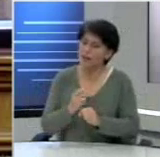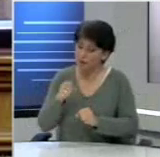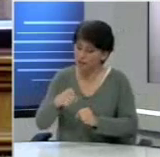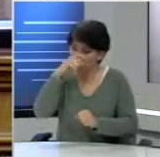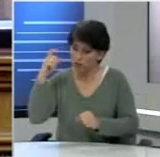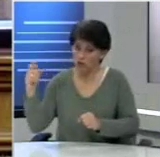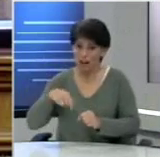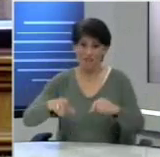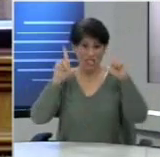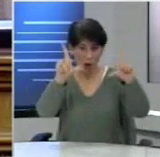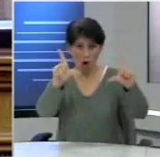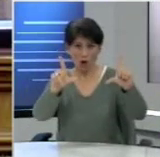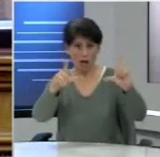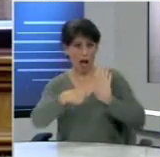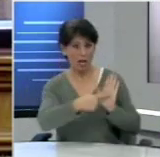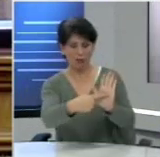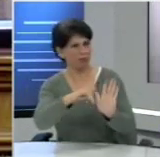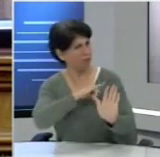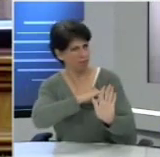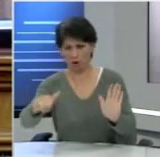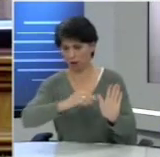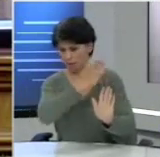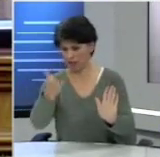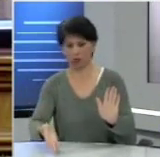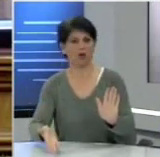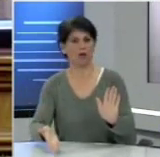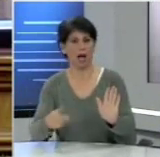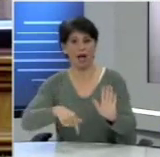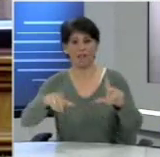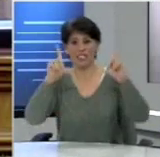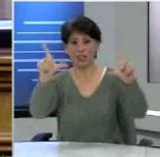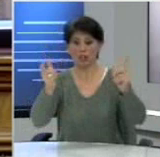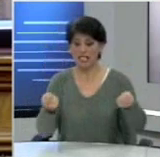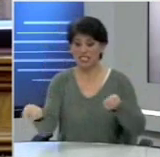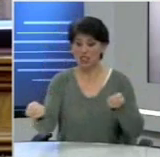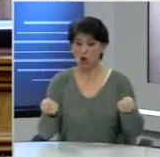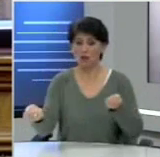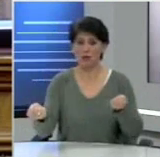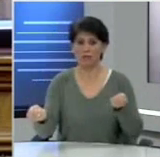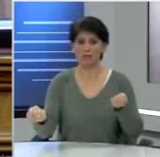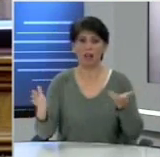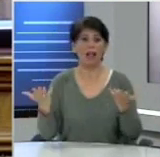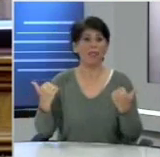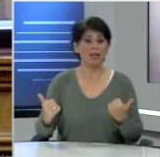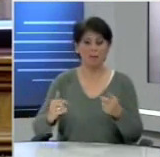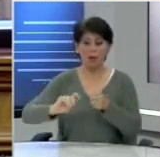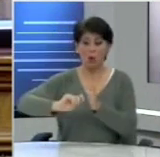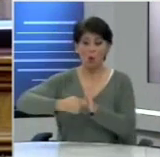εικόνα δεν τη δώσαμε ποτέ προς τα έξω. Αυτή την εικόνα της ασυντόνιστης, της ξεκούρδιστης